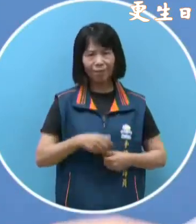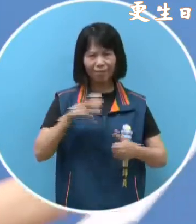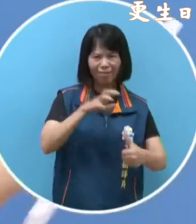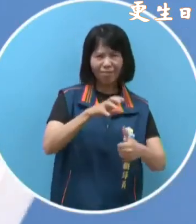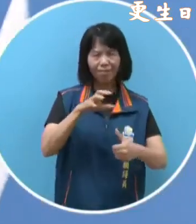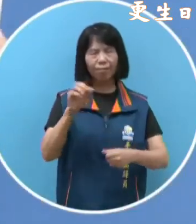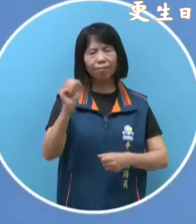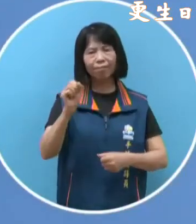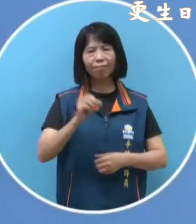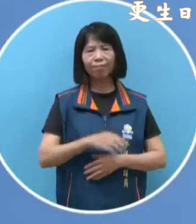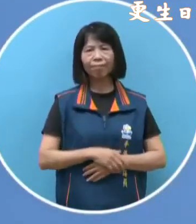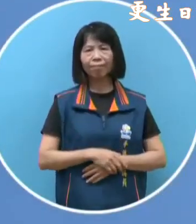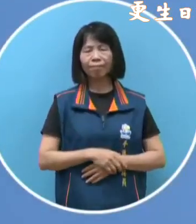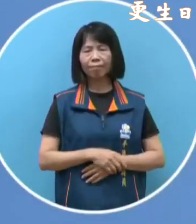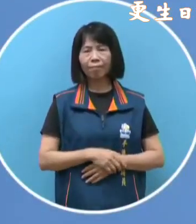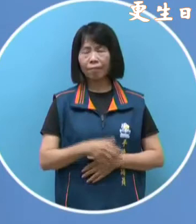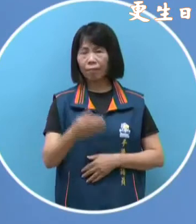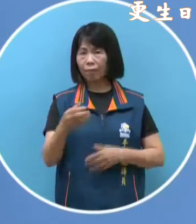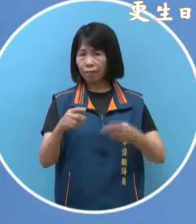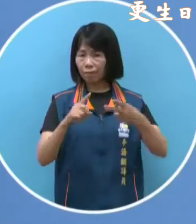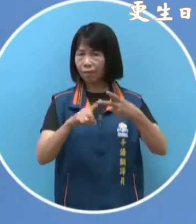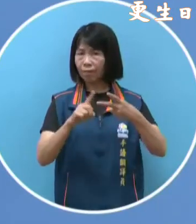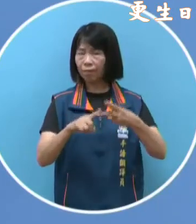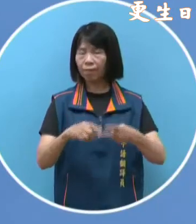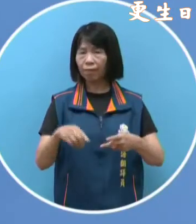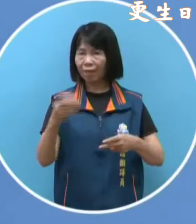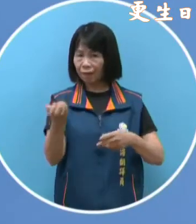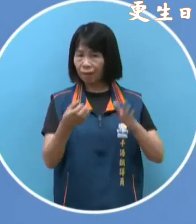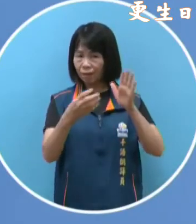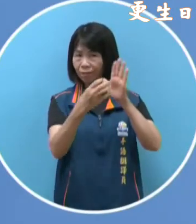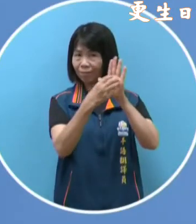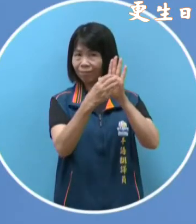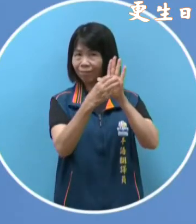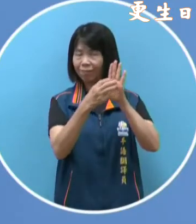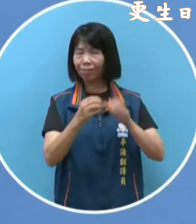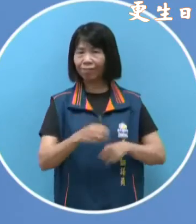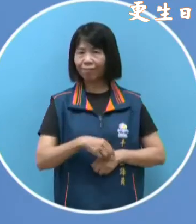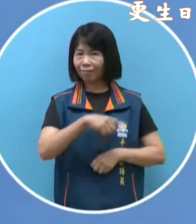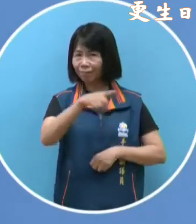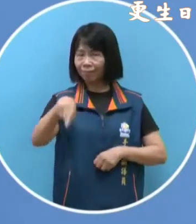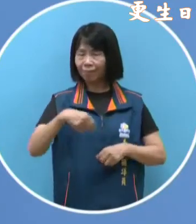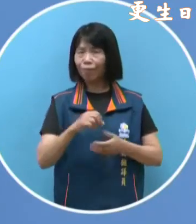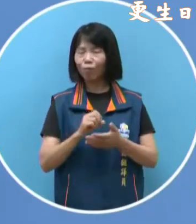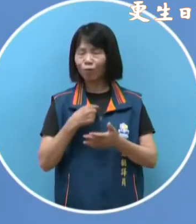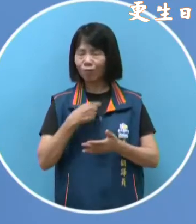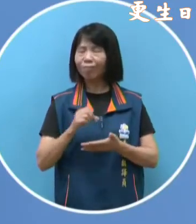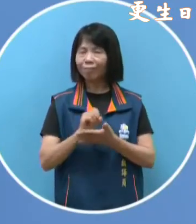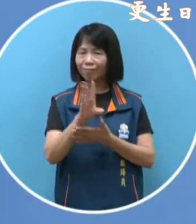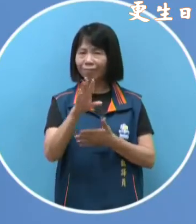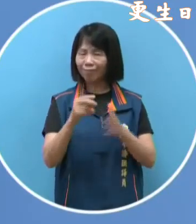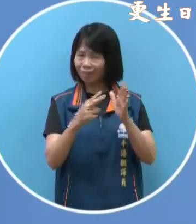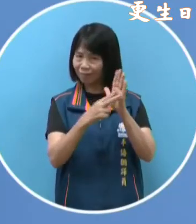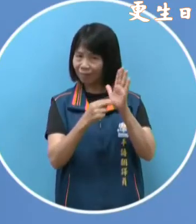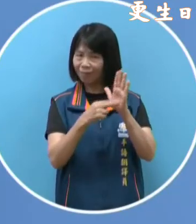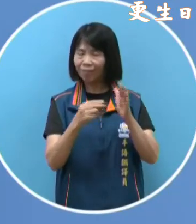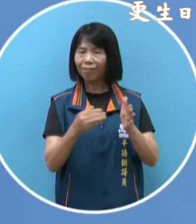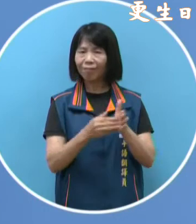那再来就是，这个刚刚这个标志呢哈，已经有跟各位的乡亲来报告过哈。那各